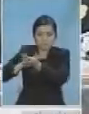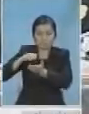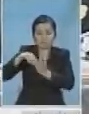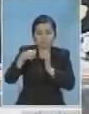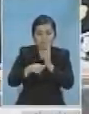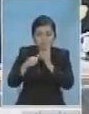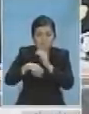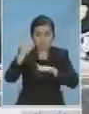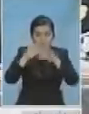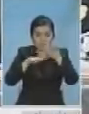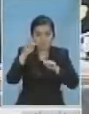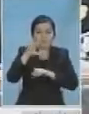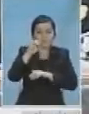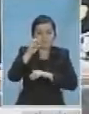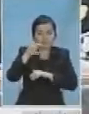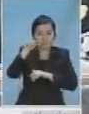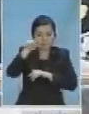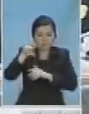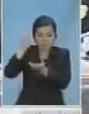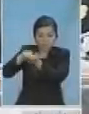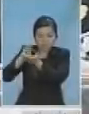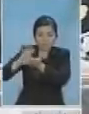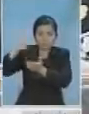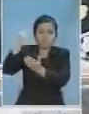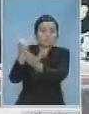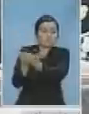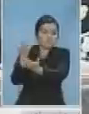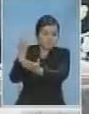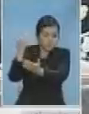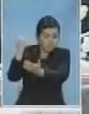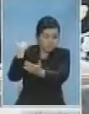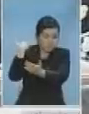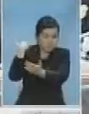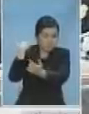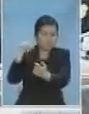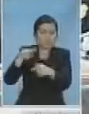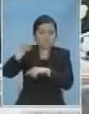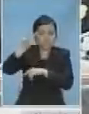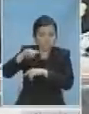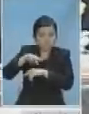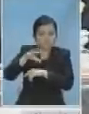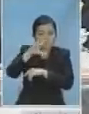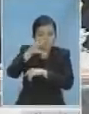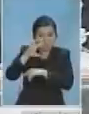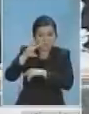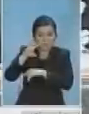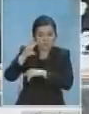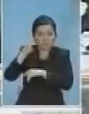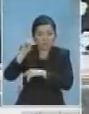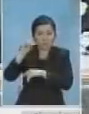ละ50เก็บจากบริษัทขนาดใหญ่เพียง 2,567 รายเท่